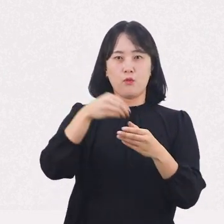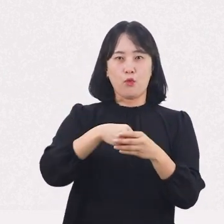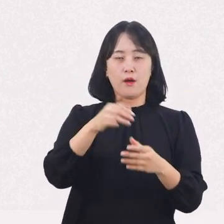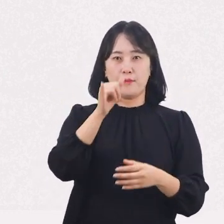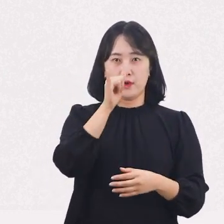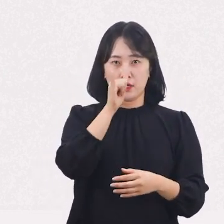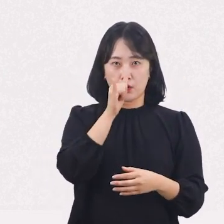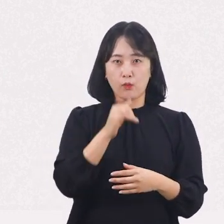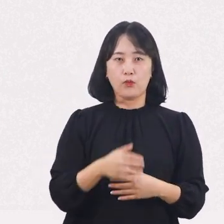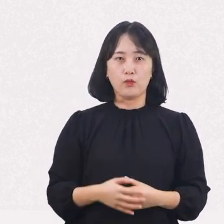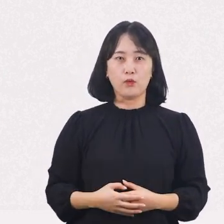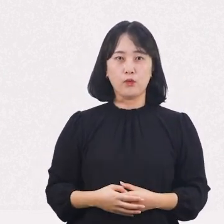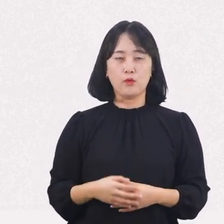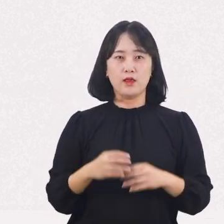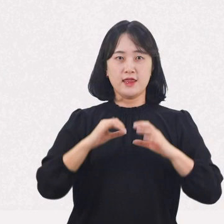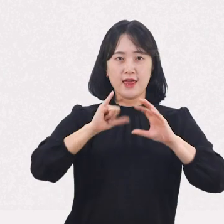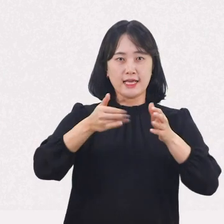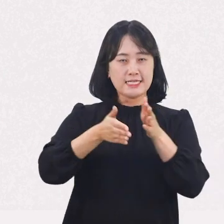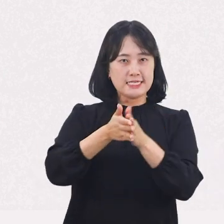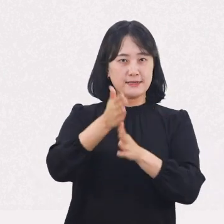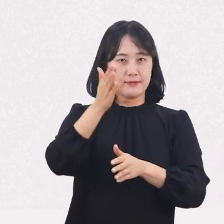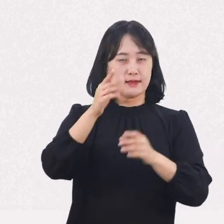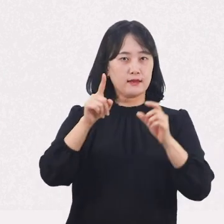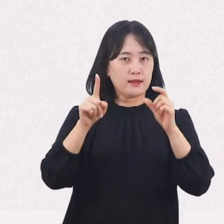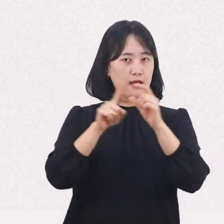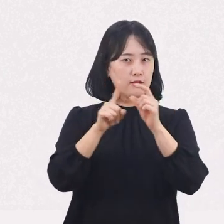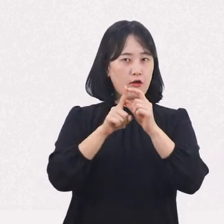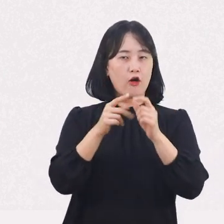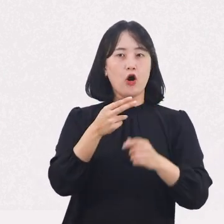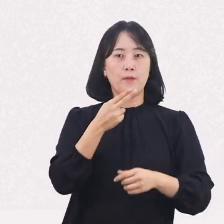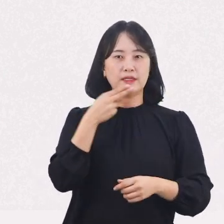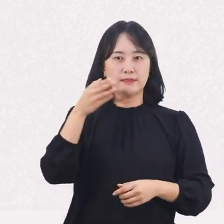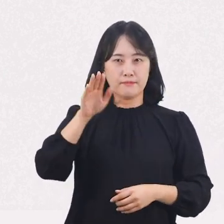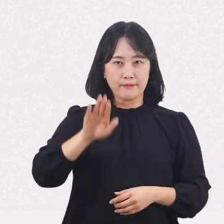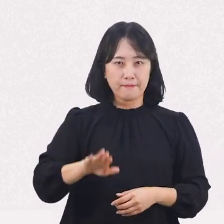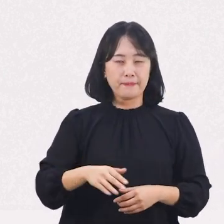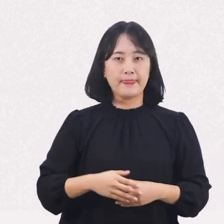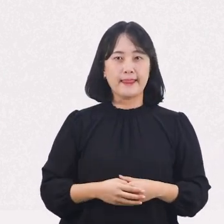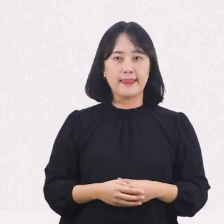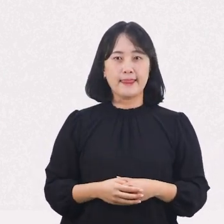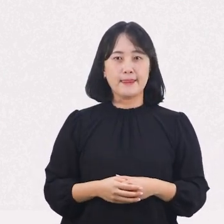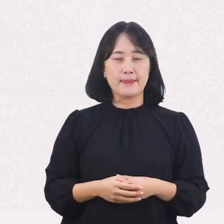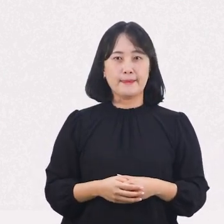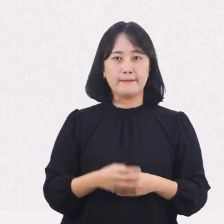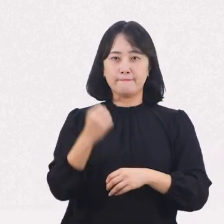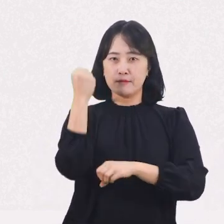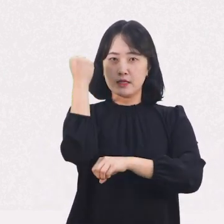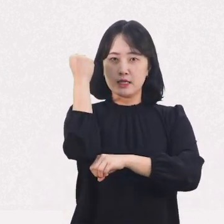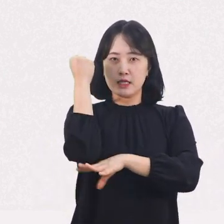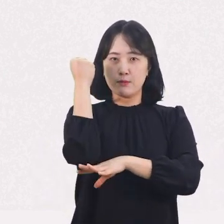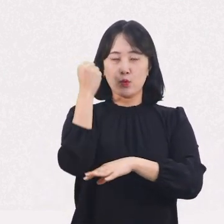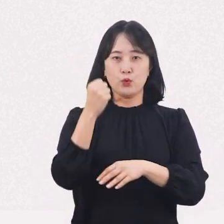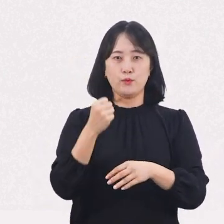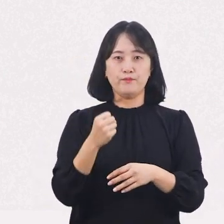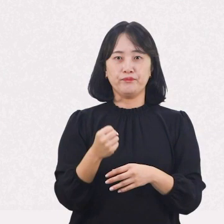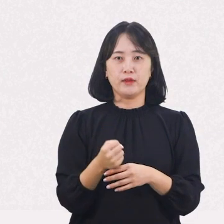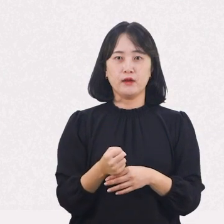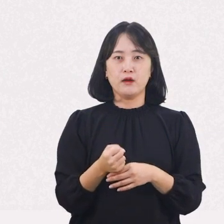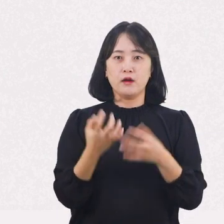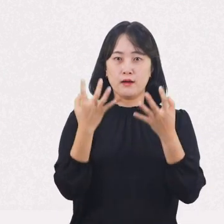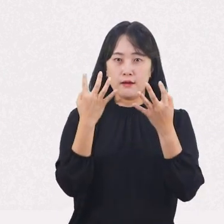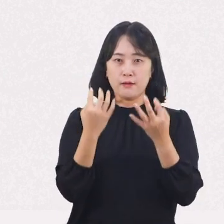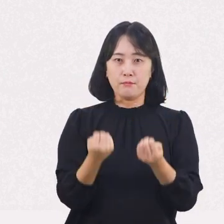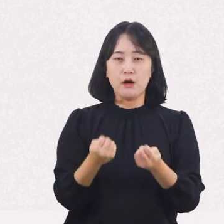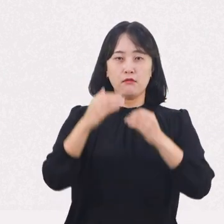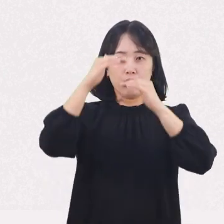있어 세계시민이라는 용어는 제시되지 않았지만 특수교육 기본교육과정 사회과 교육과정의 많은 내용